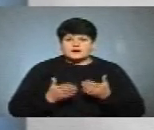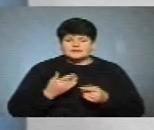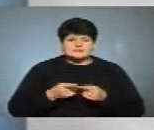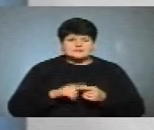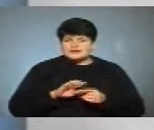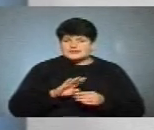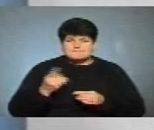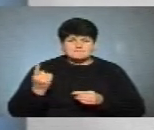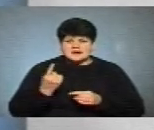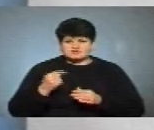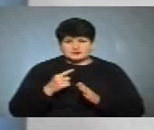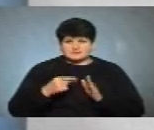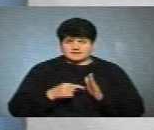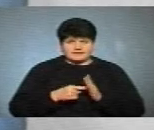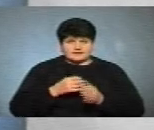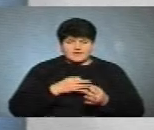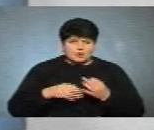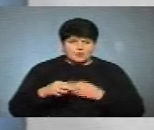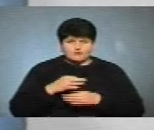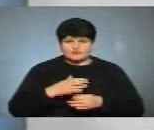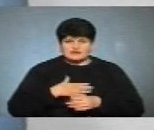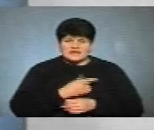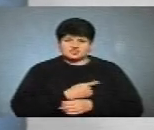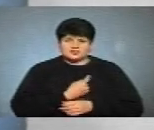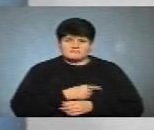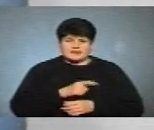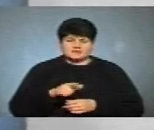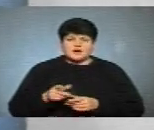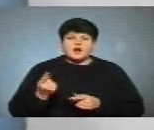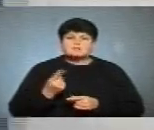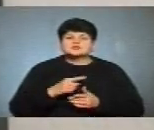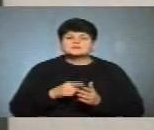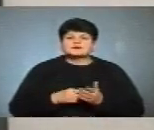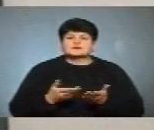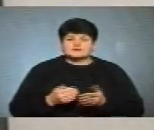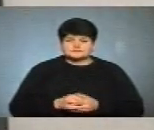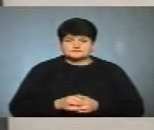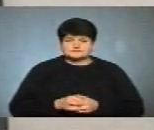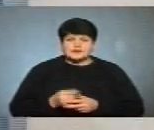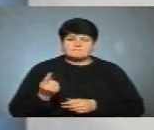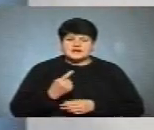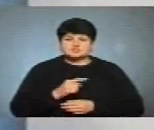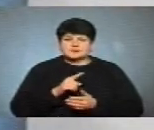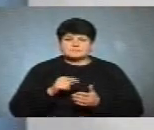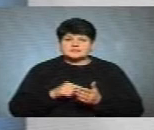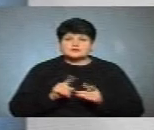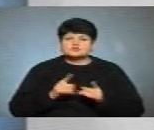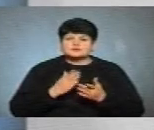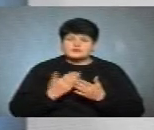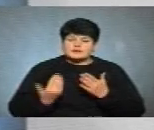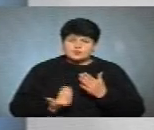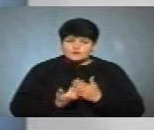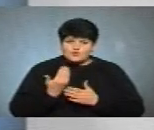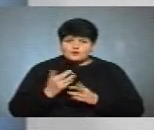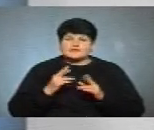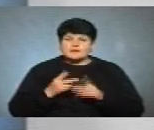не перше питання, яке обговорюють наші медики. Яке перше питання? Перше питання – що є нового,